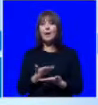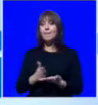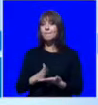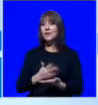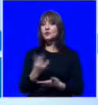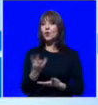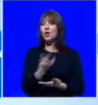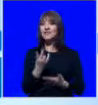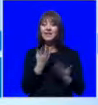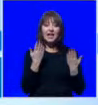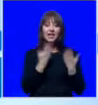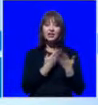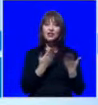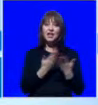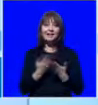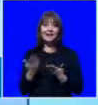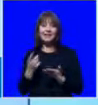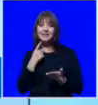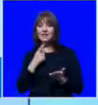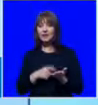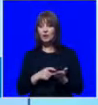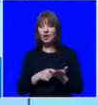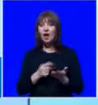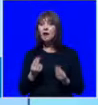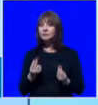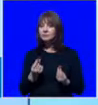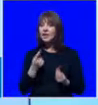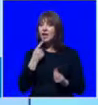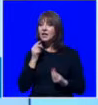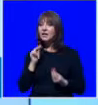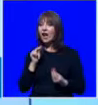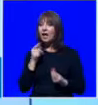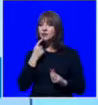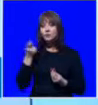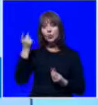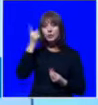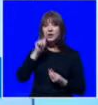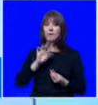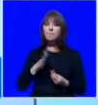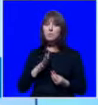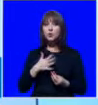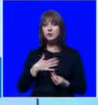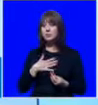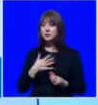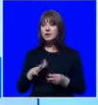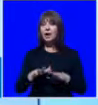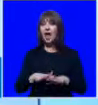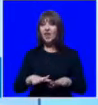да бъдат направени корекции. Да кажем, че за до година нещо ще има някакъв ефект, нали? Да. Дай Боже.